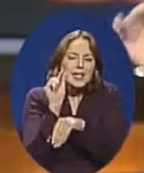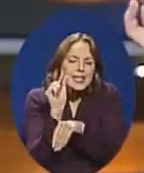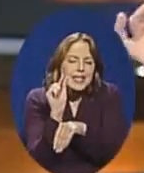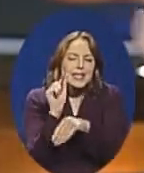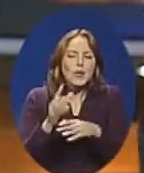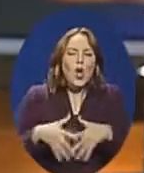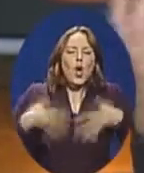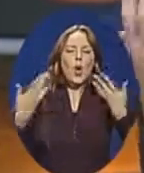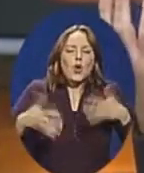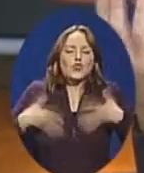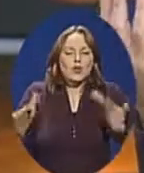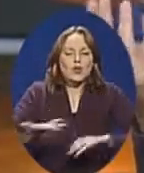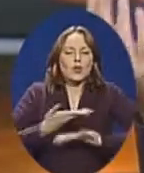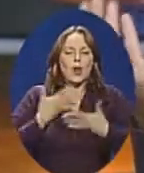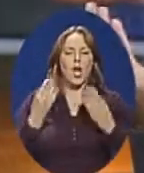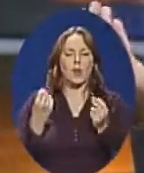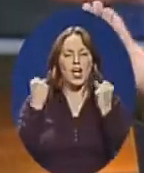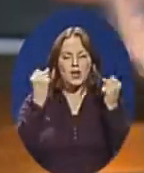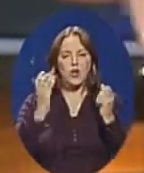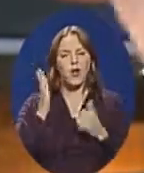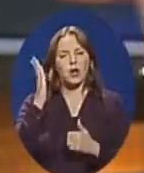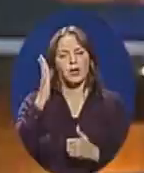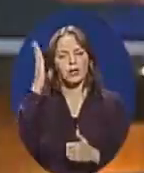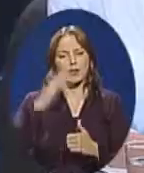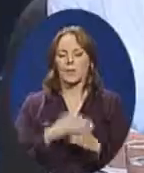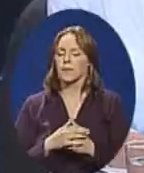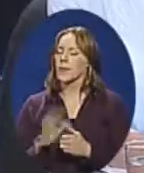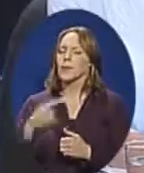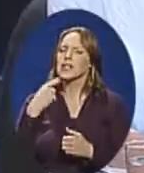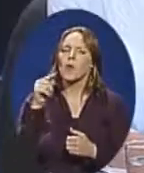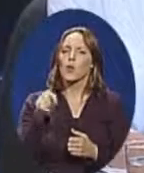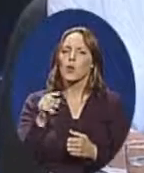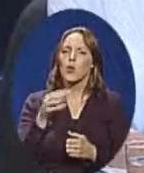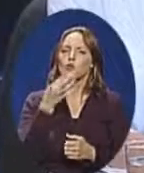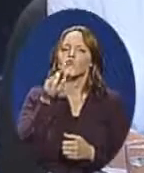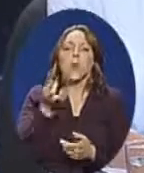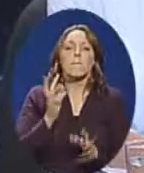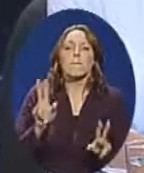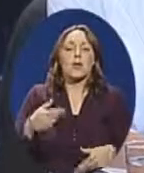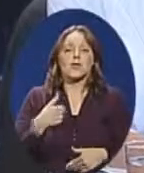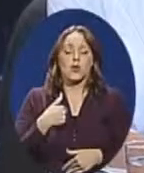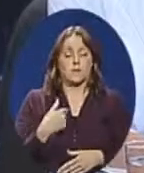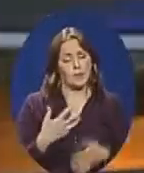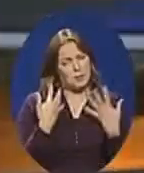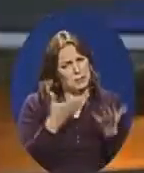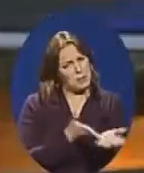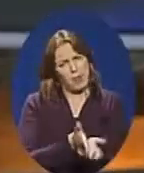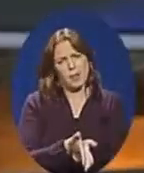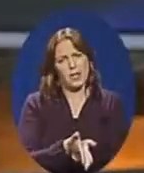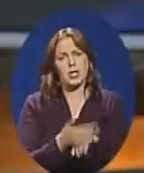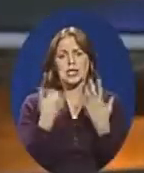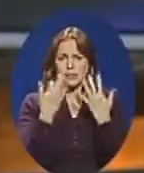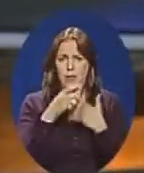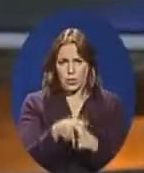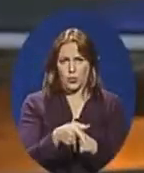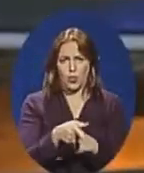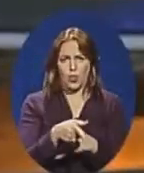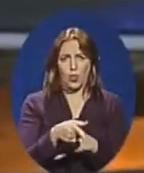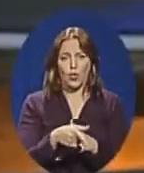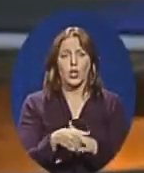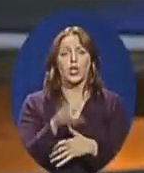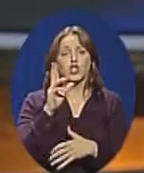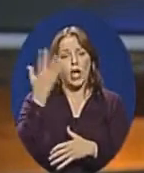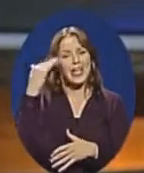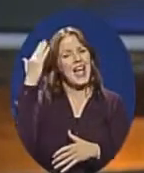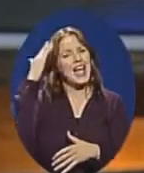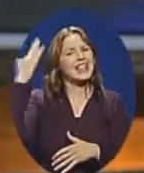מרגעי עושר הקטנים האלה, נותנים לנו הרבה גם כוח קדימה. מה אגב אתם אומרים לו אם הוא שואל מה יש לי? אנחנו מספרים לו את האמת. סיפרנו לו